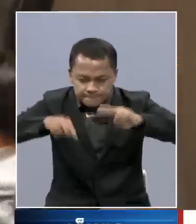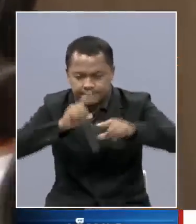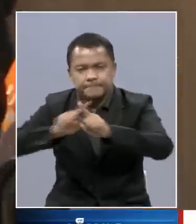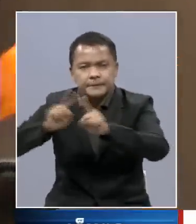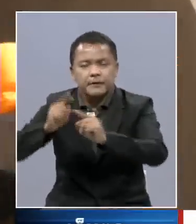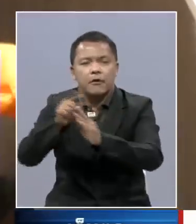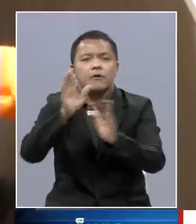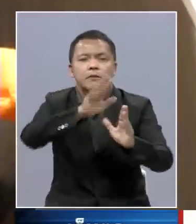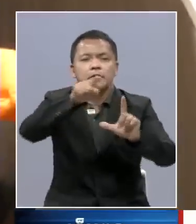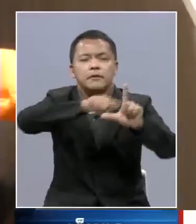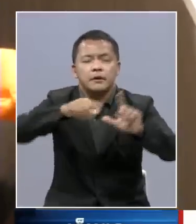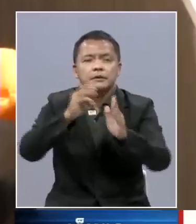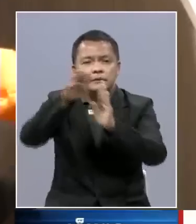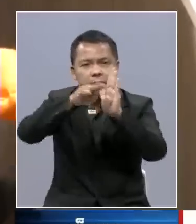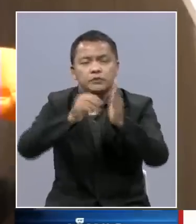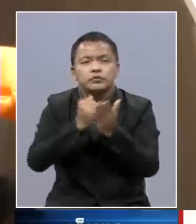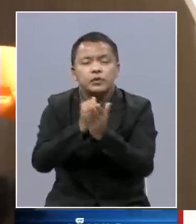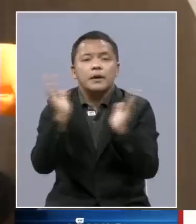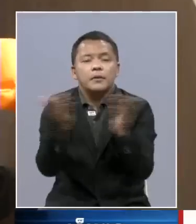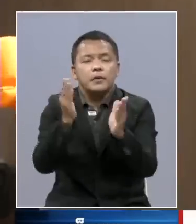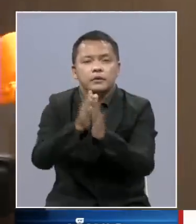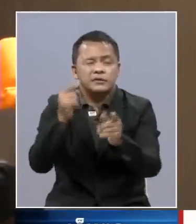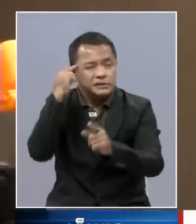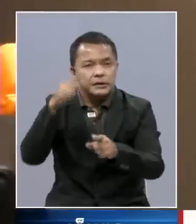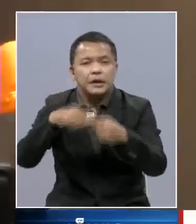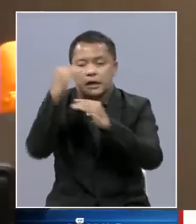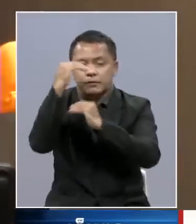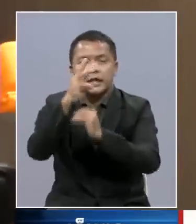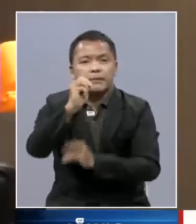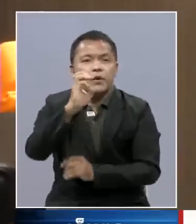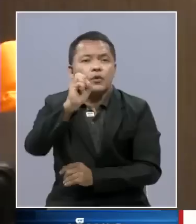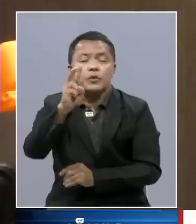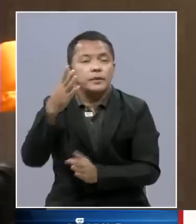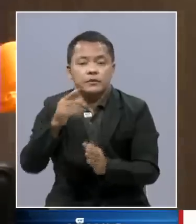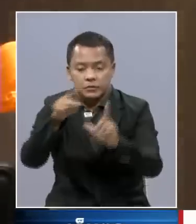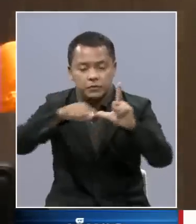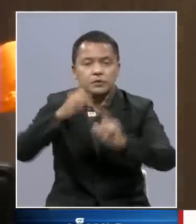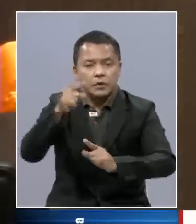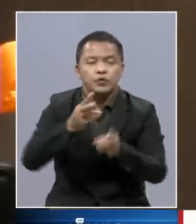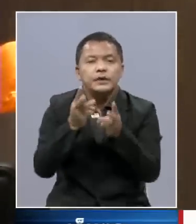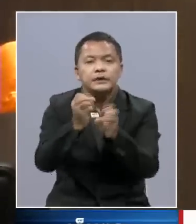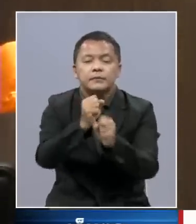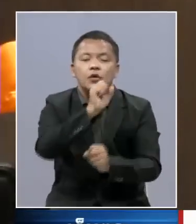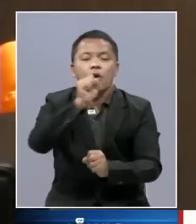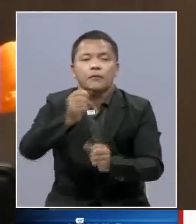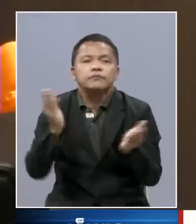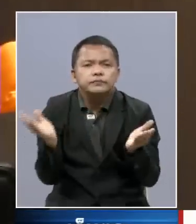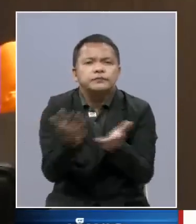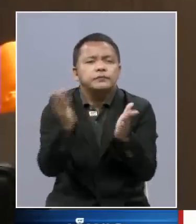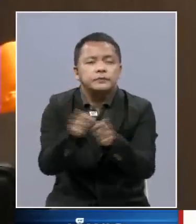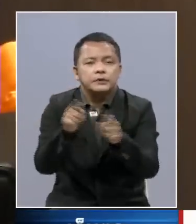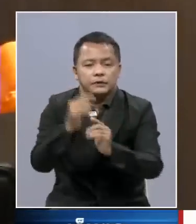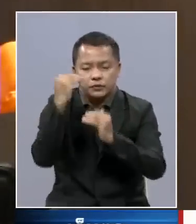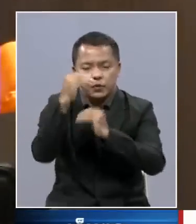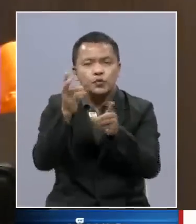ของก้าวไกลหลายเรื่องที่ต้องผลักดันในสภาที่แม้ไม่กำหนดใน MOU พรรคก้าวไกลก็ต้องใช้กลไกสภาในการผลักดันและกำหนด